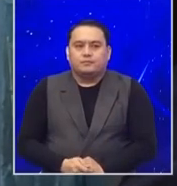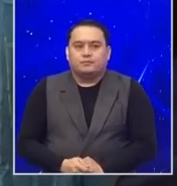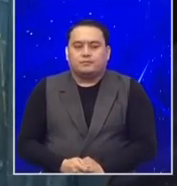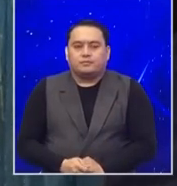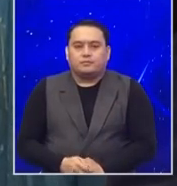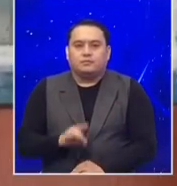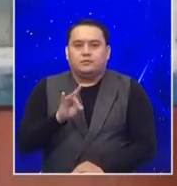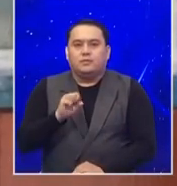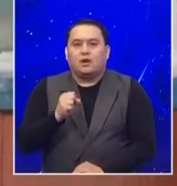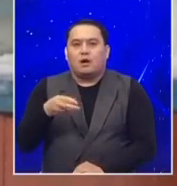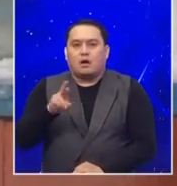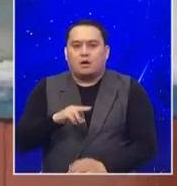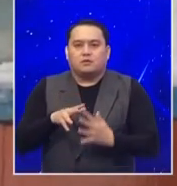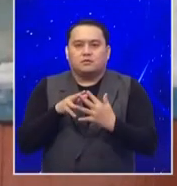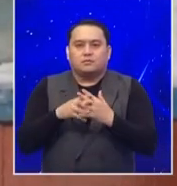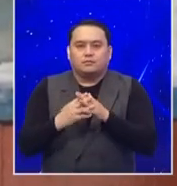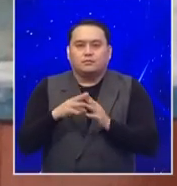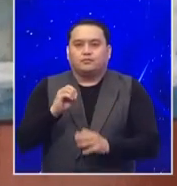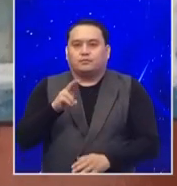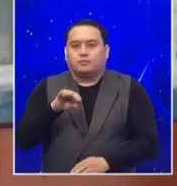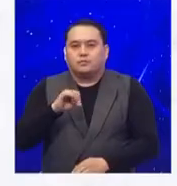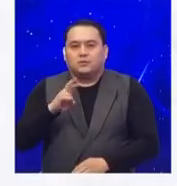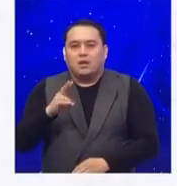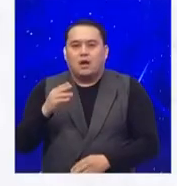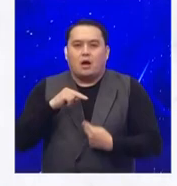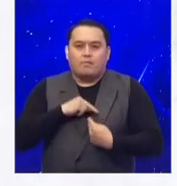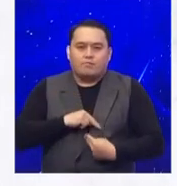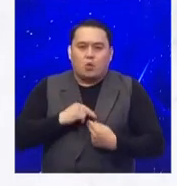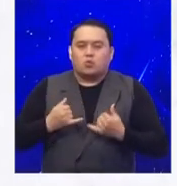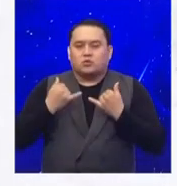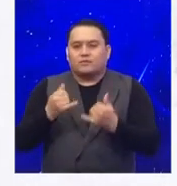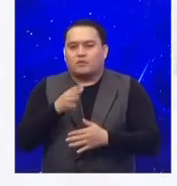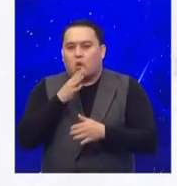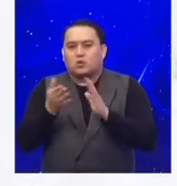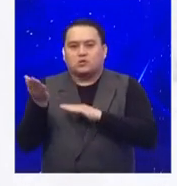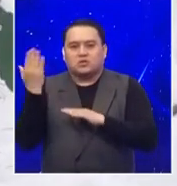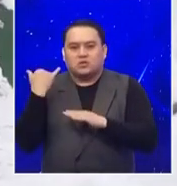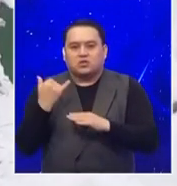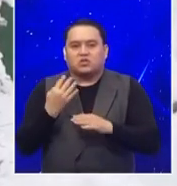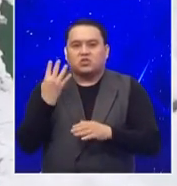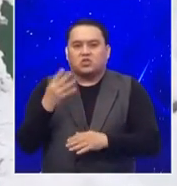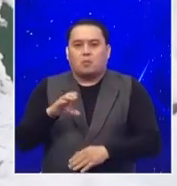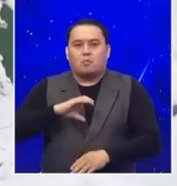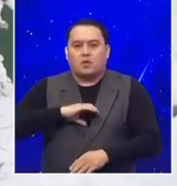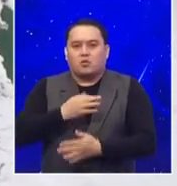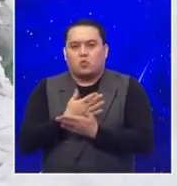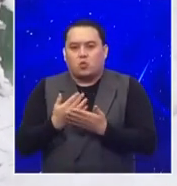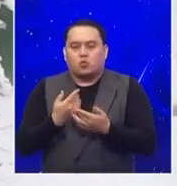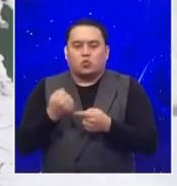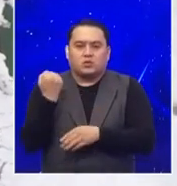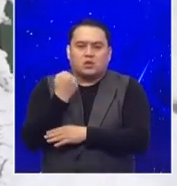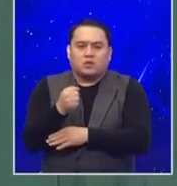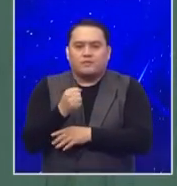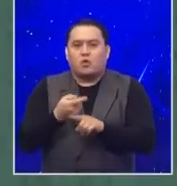84-летняя Рая Мамбетова живет в селе Еркин. Она доблестно трудилась на благо страны многие годы, за что имеет 4 медали и множество других